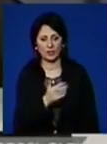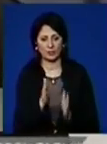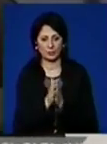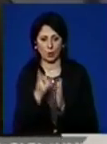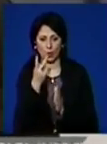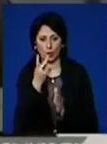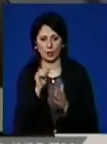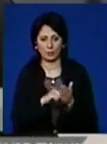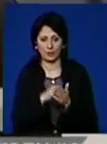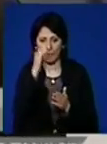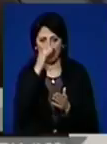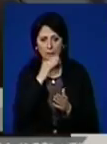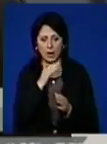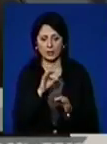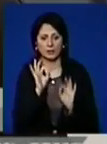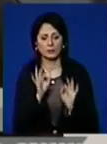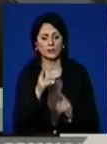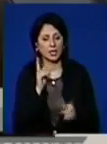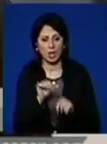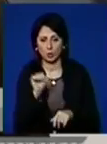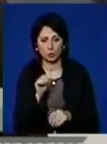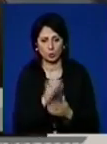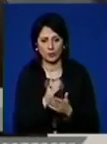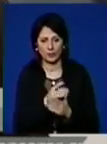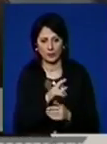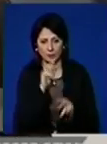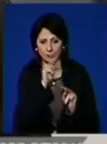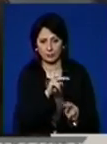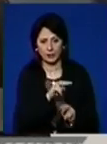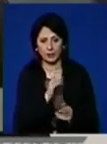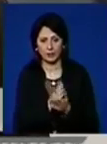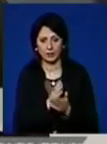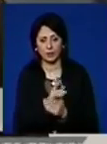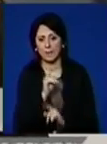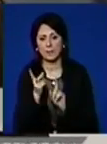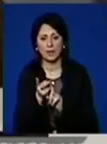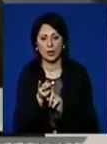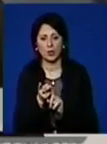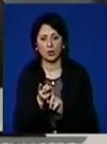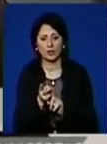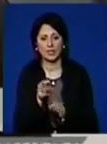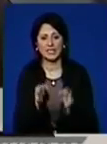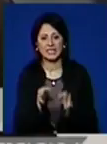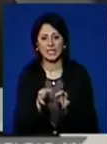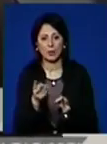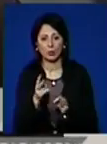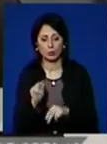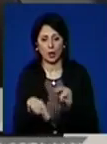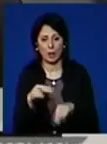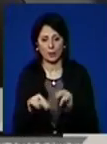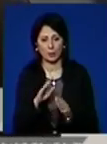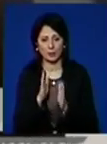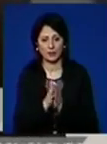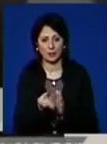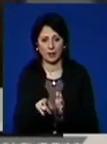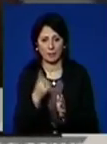ორი მიზეზის გამო, ერთი მამა შემართა რეალურად ძალიან ცუდათა და მისახედი მყავს და მეორე საპროცესო უნდა გაფორმდეს მთლიანად